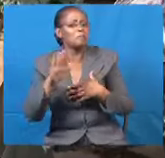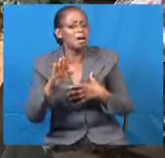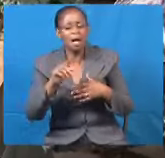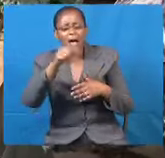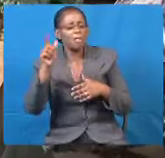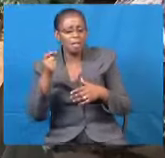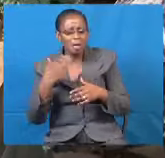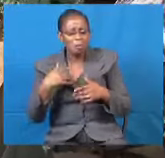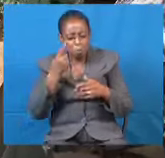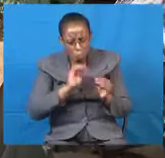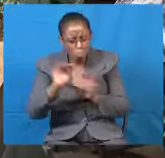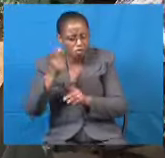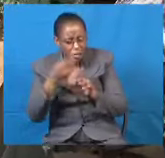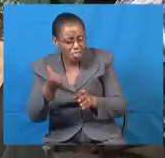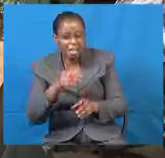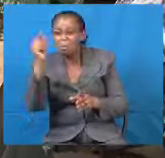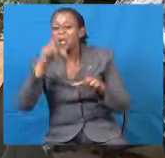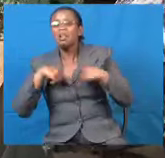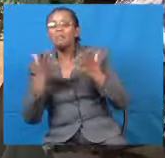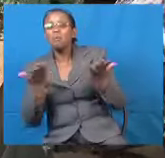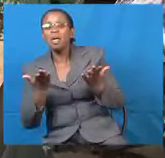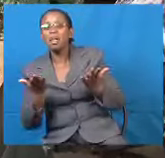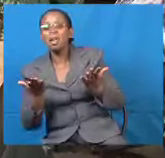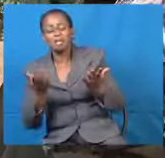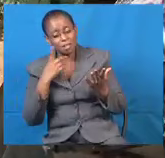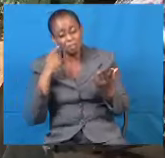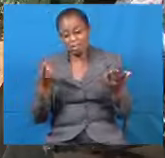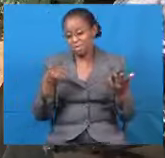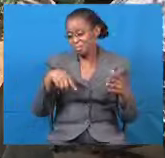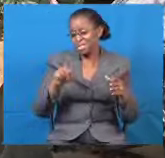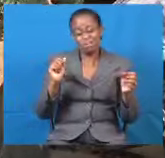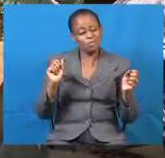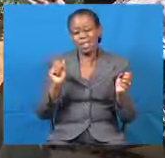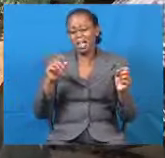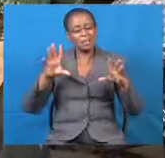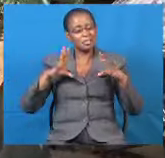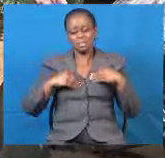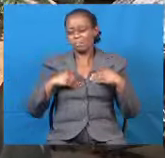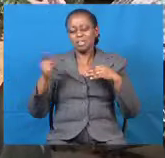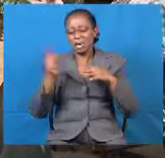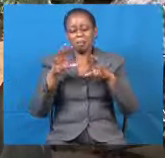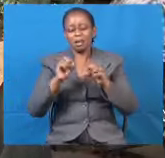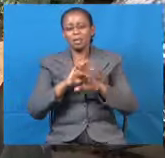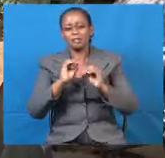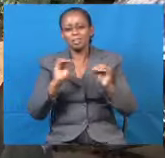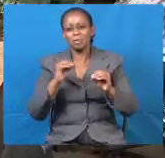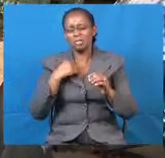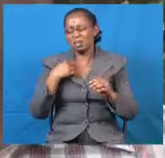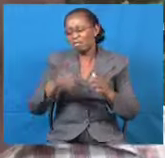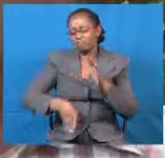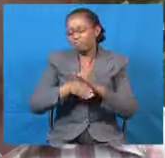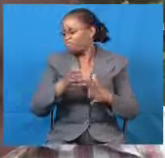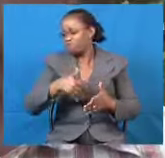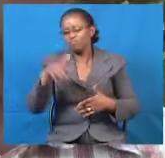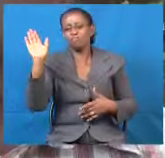walapais yao hao wakenya wenye walit tolea hapo wali naa kuishi wapi hawak kuruhs Tena kumiliki mashaba mwan yangu